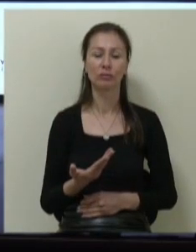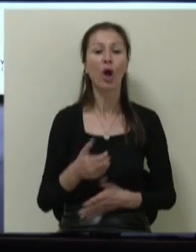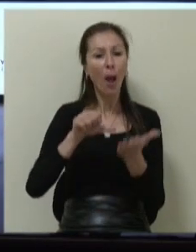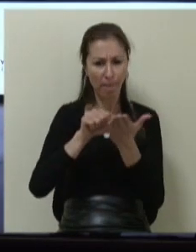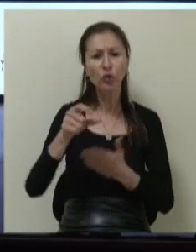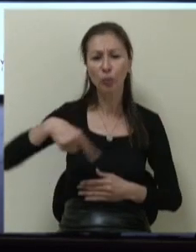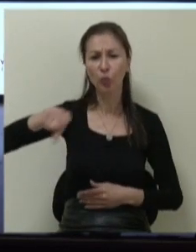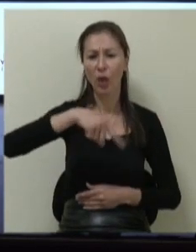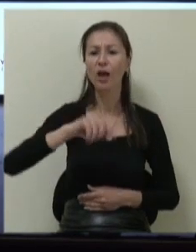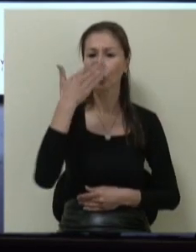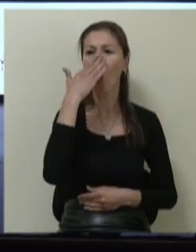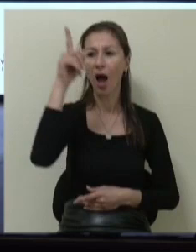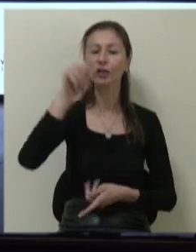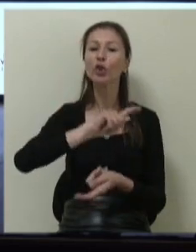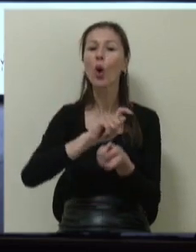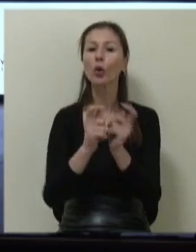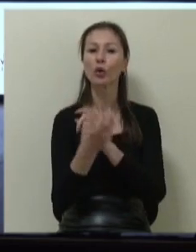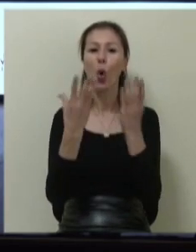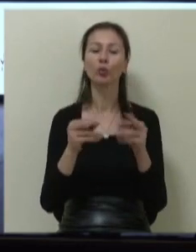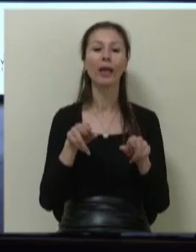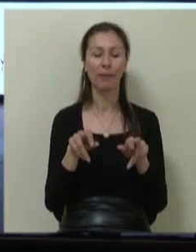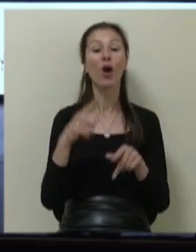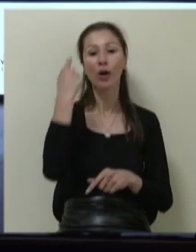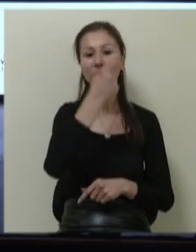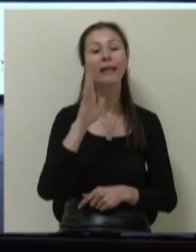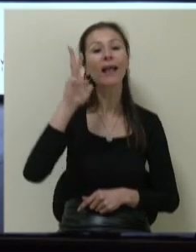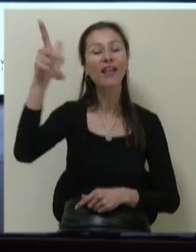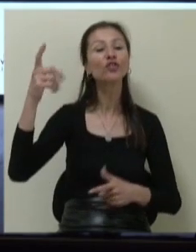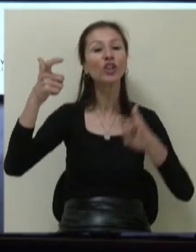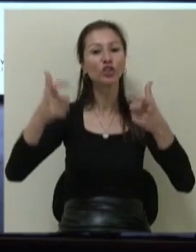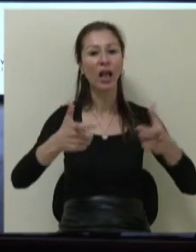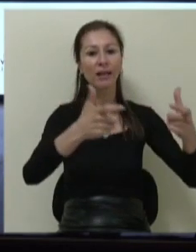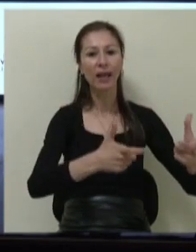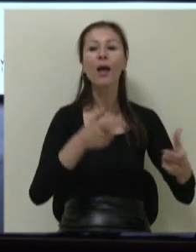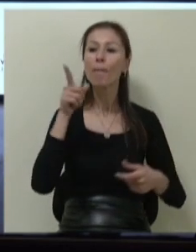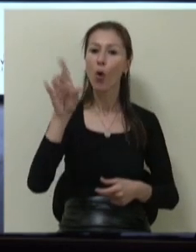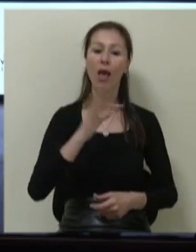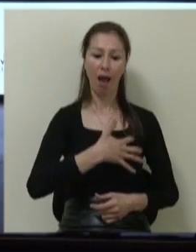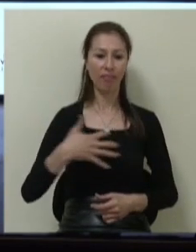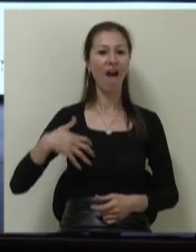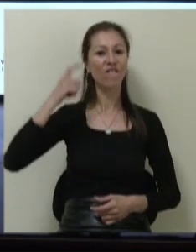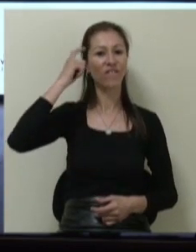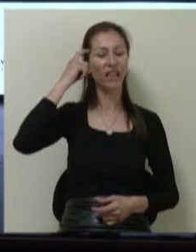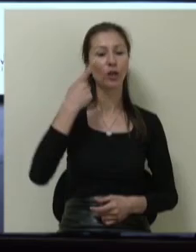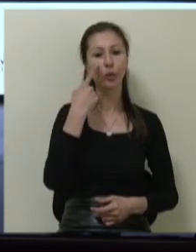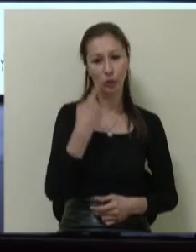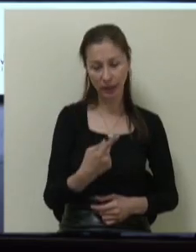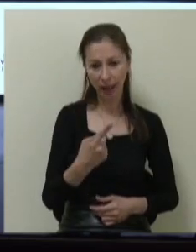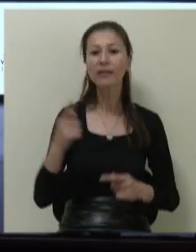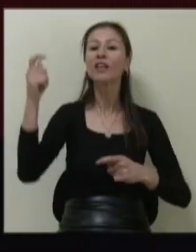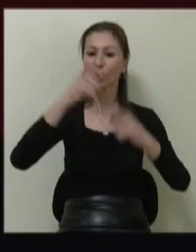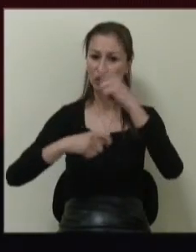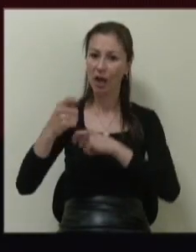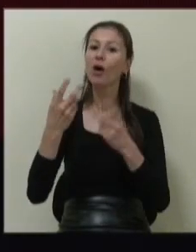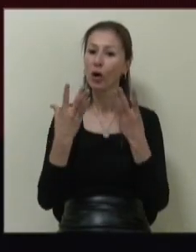Bütün bunlar aslında doğanın döngülerinde olduğu gibi. Dolayısıyla geleceğin şehirleri pekala böyle bir ana fikir üzerinden inşa